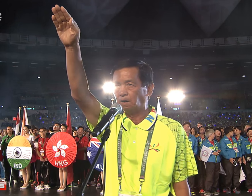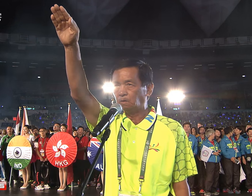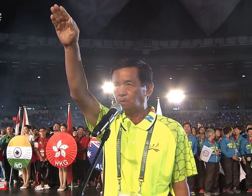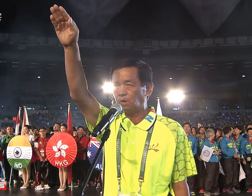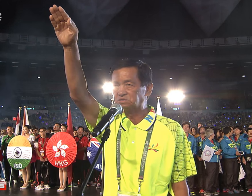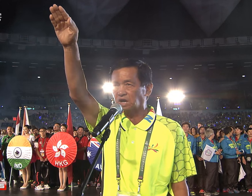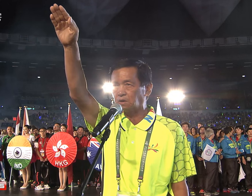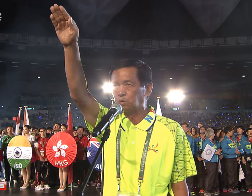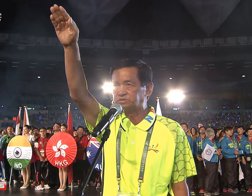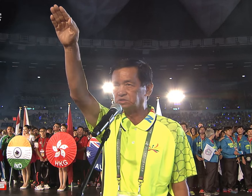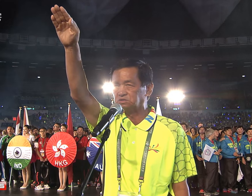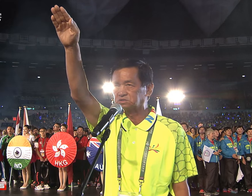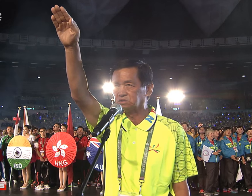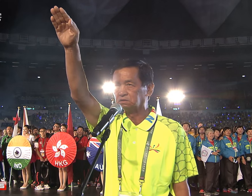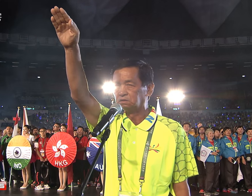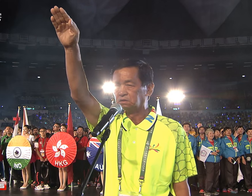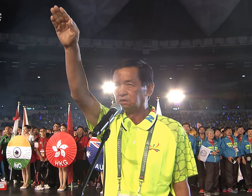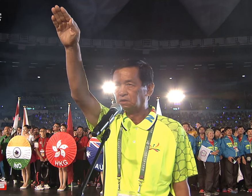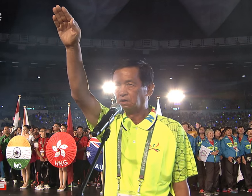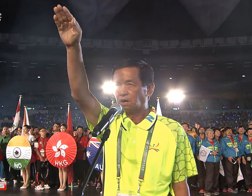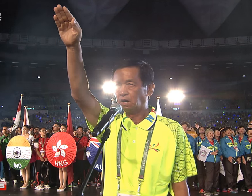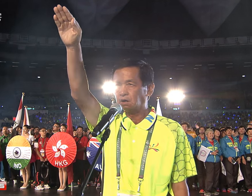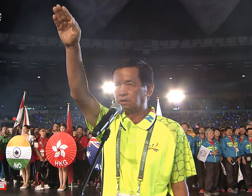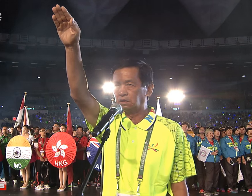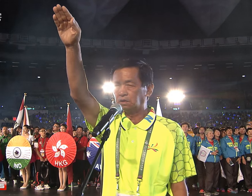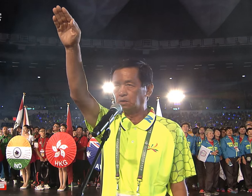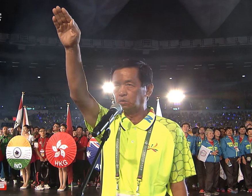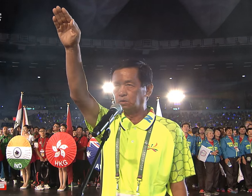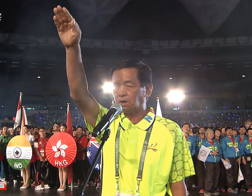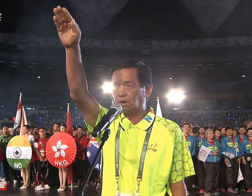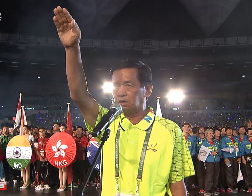代表王在福谨誓，